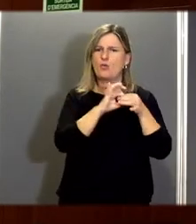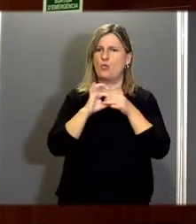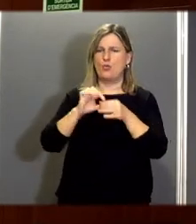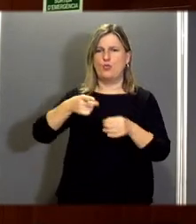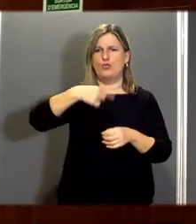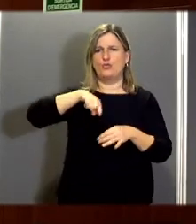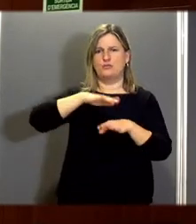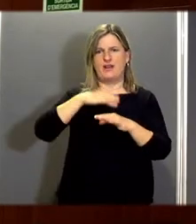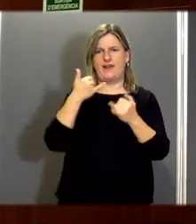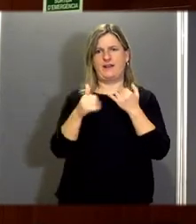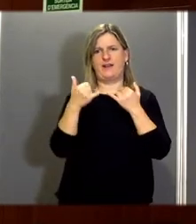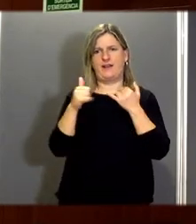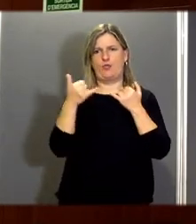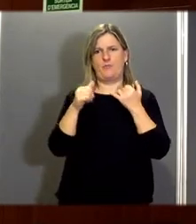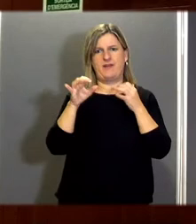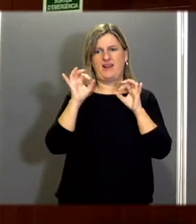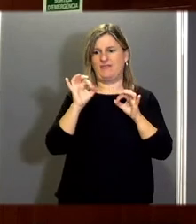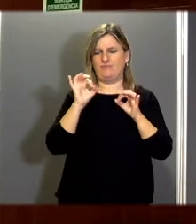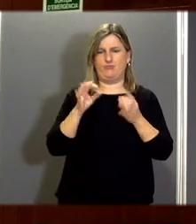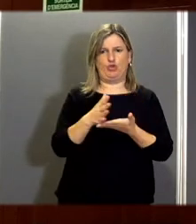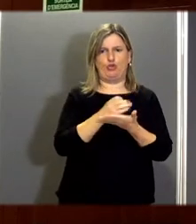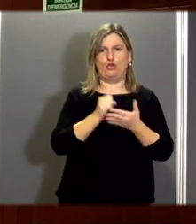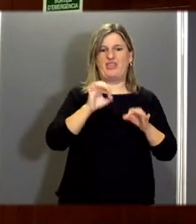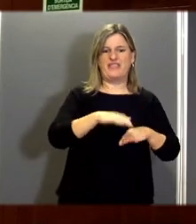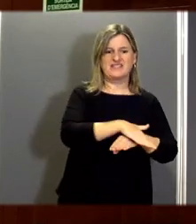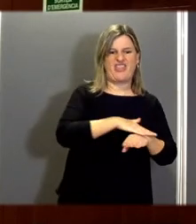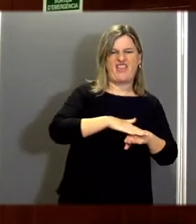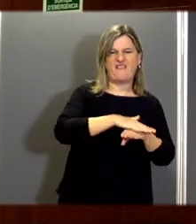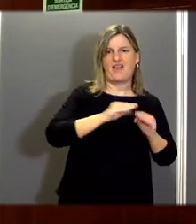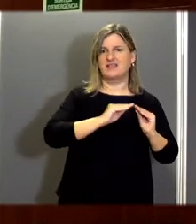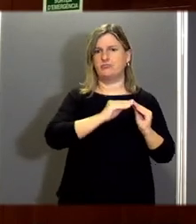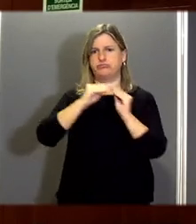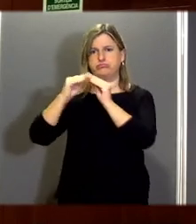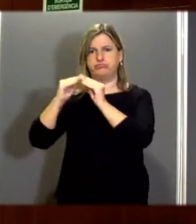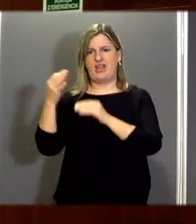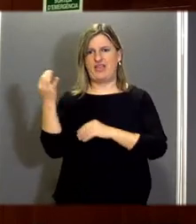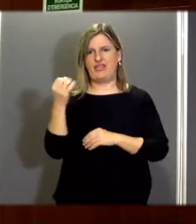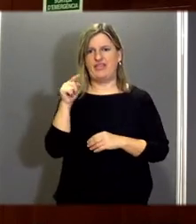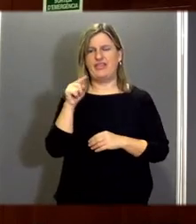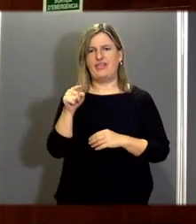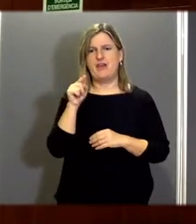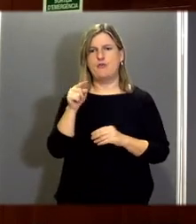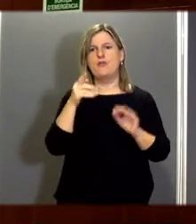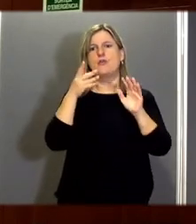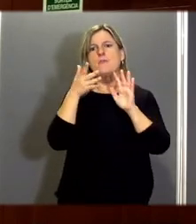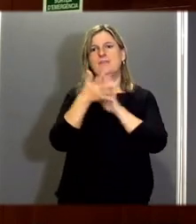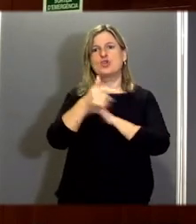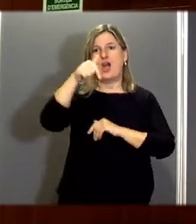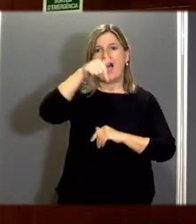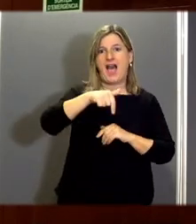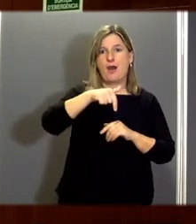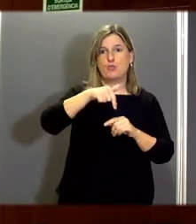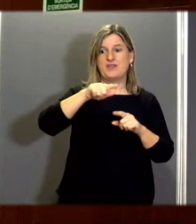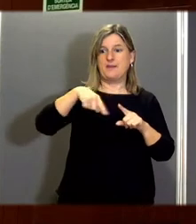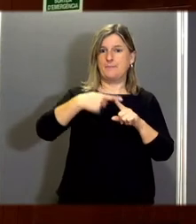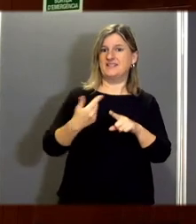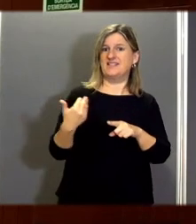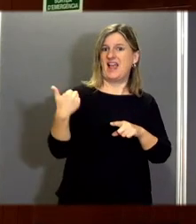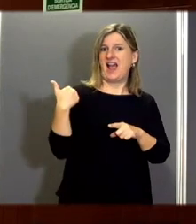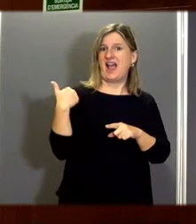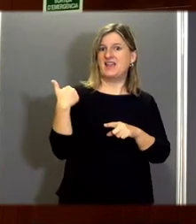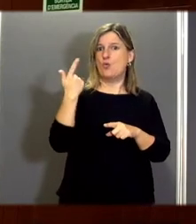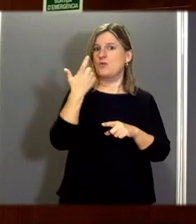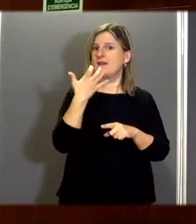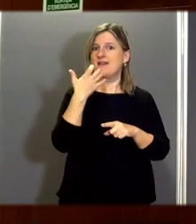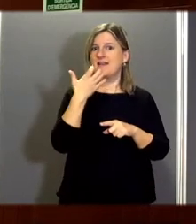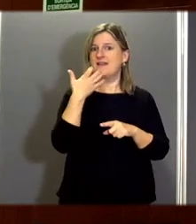a reconstruir això des de baix. Per tant, no permetre, i jo crec que això d'avui i d'ahir és un gran